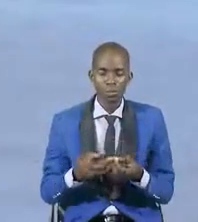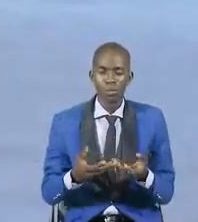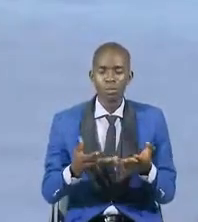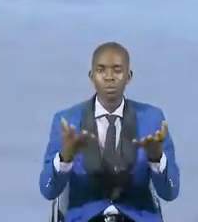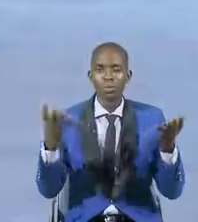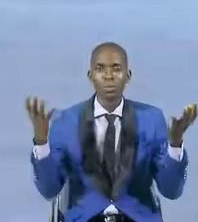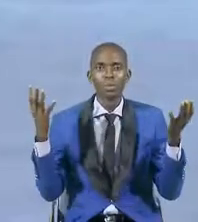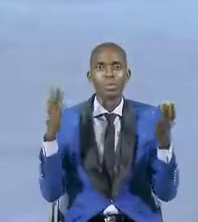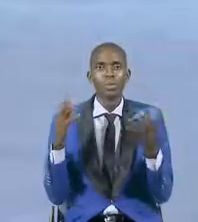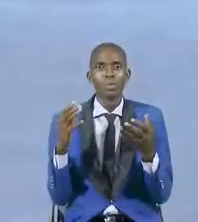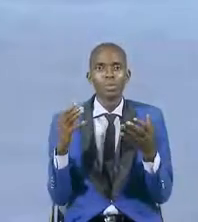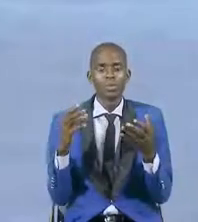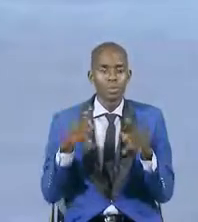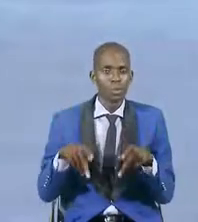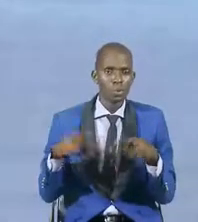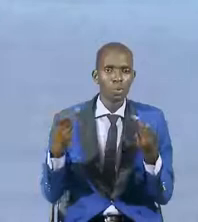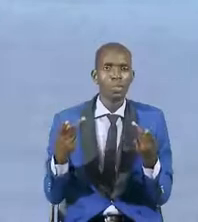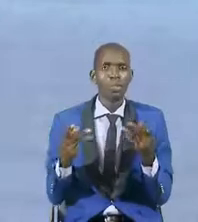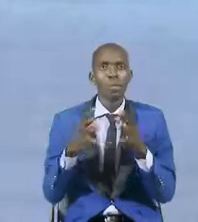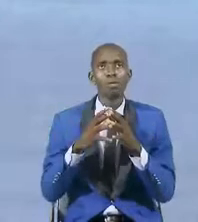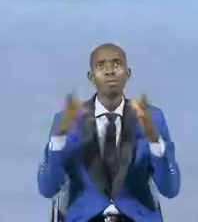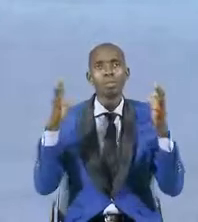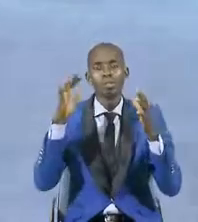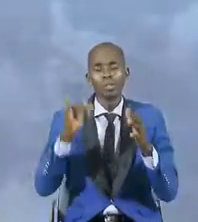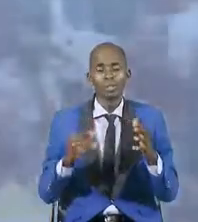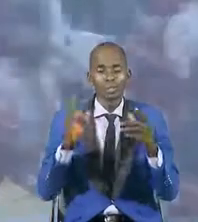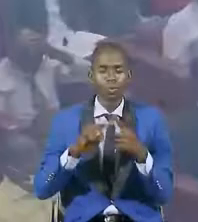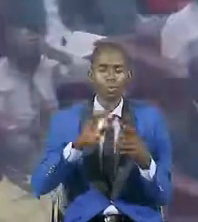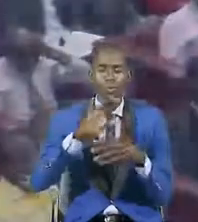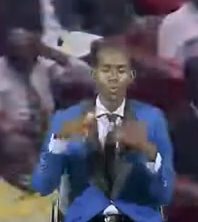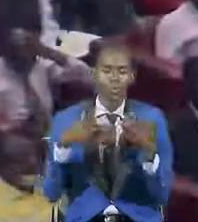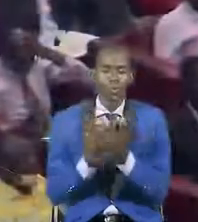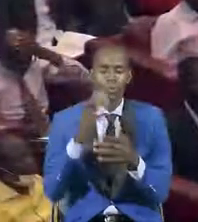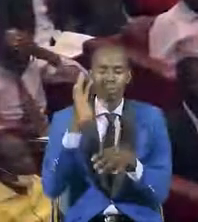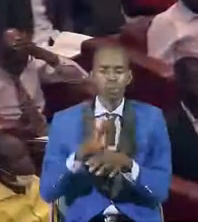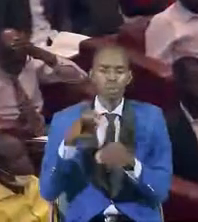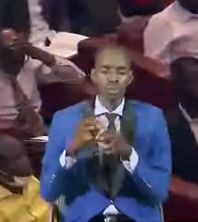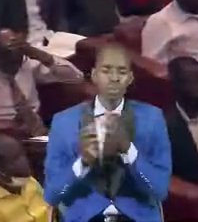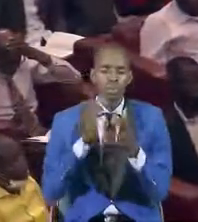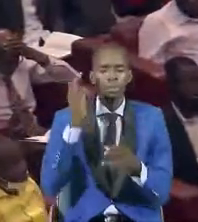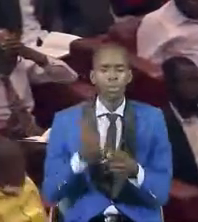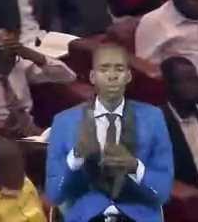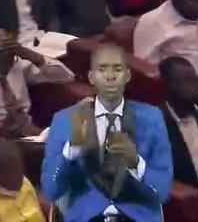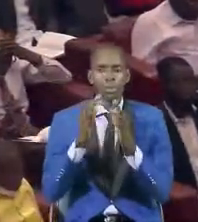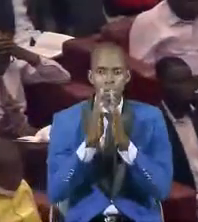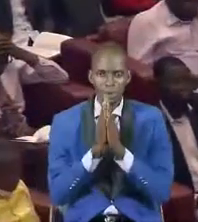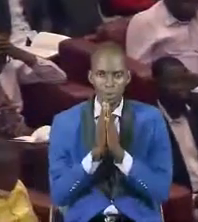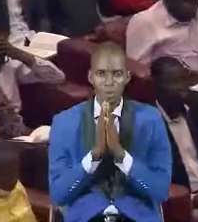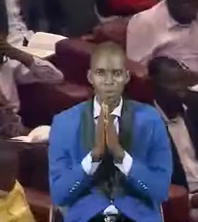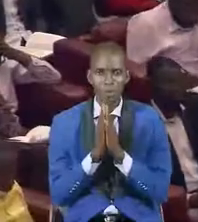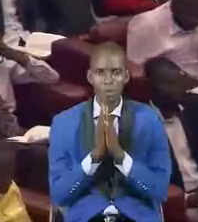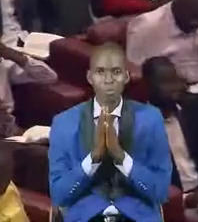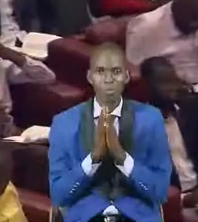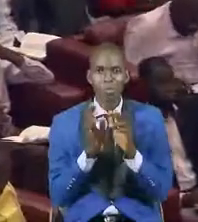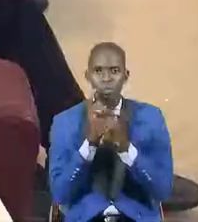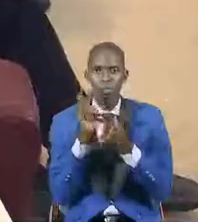soit accordé à chacun par le Seigneur et ce abondamment à l'Église entière au